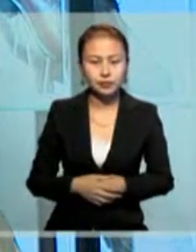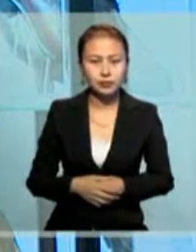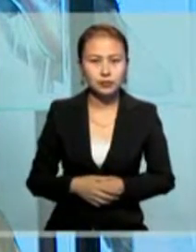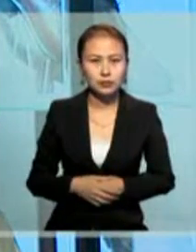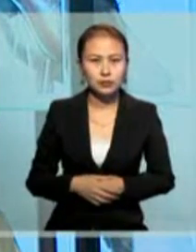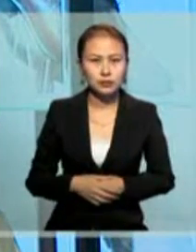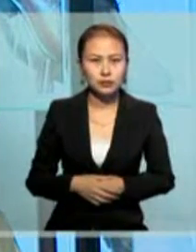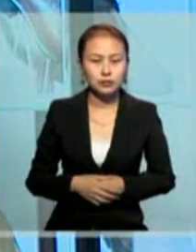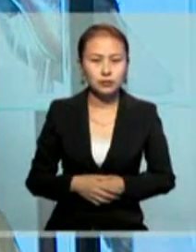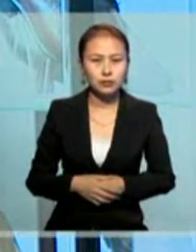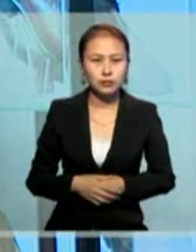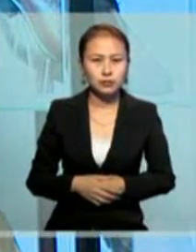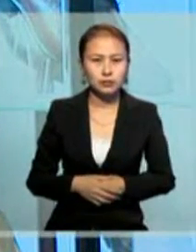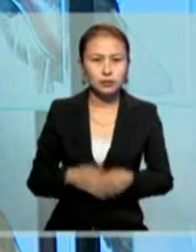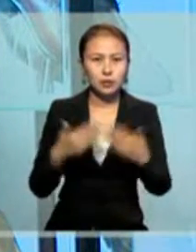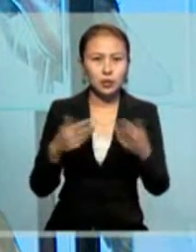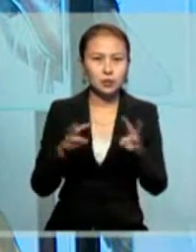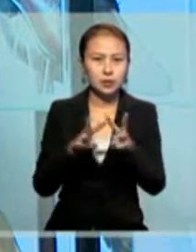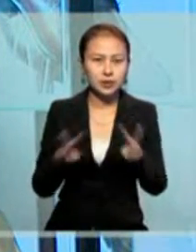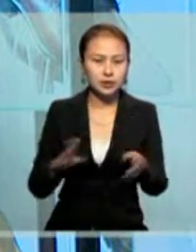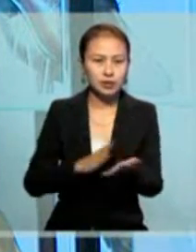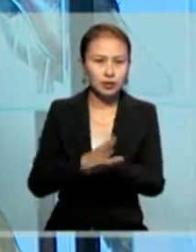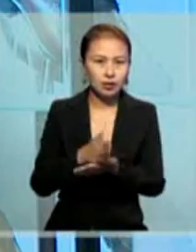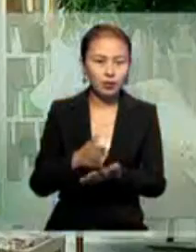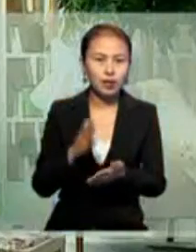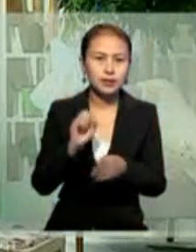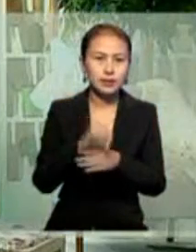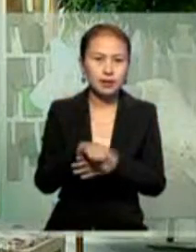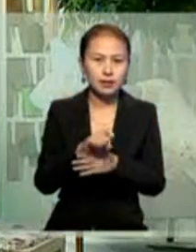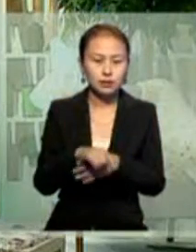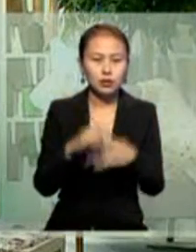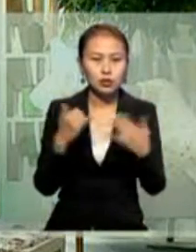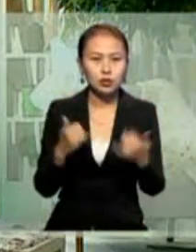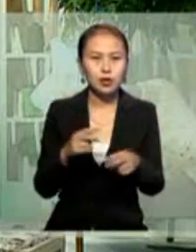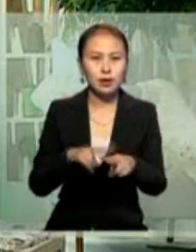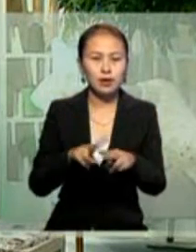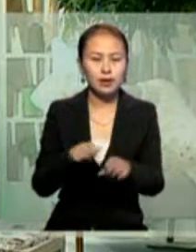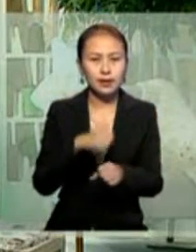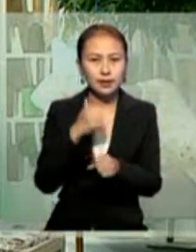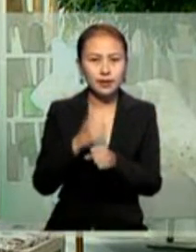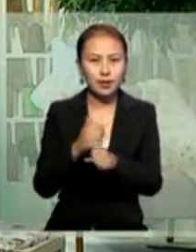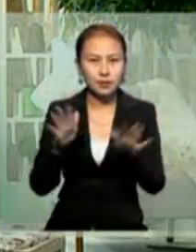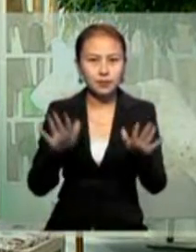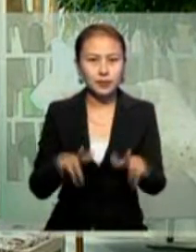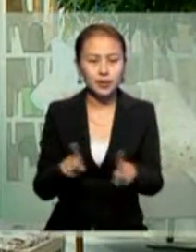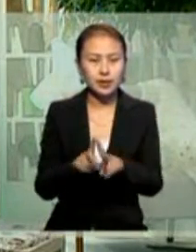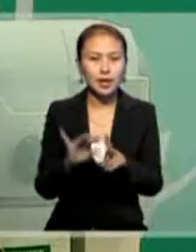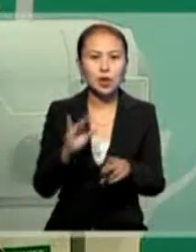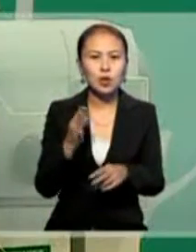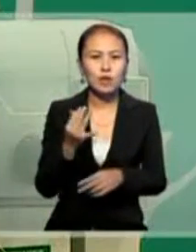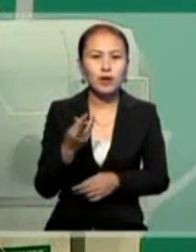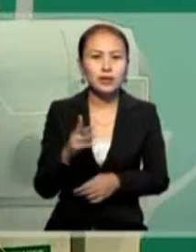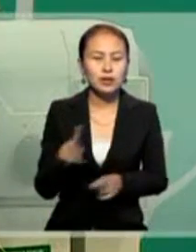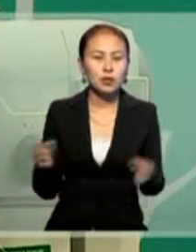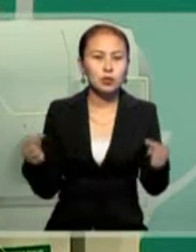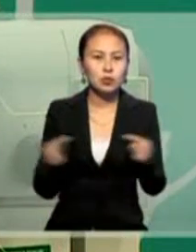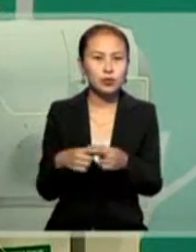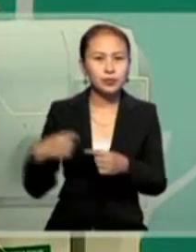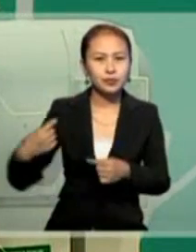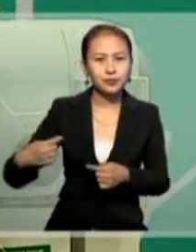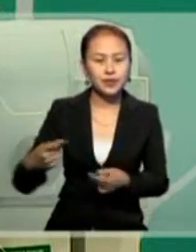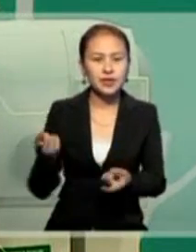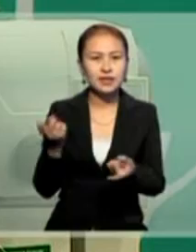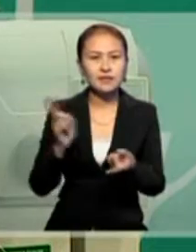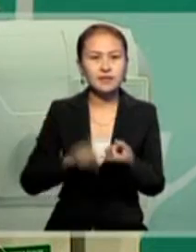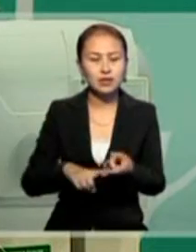Содан кейін сол министрдан да келіп тапсырыс беріп жатыр. Ал елорданың өндірістік инновациялық компаниясы дәл осындай тігін фабрикаларына